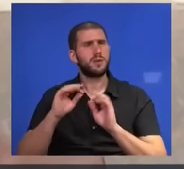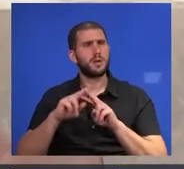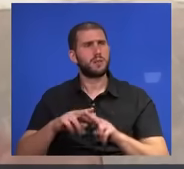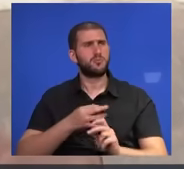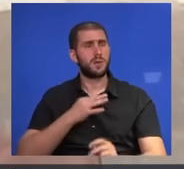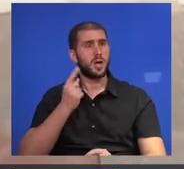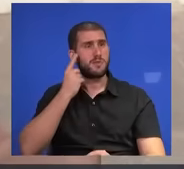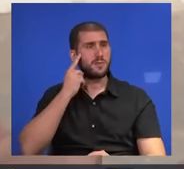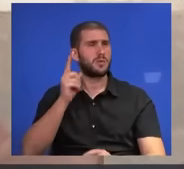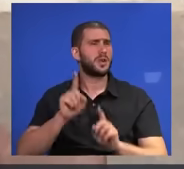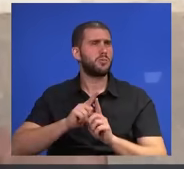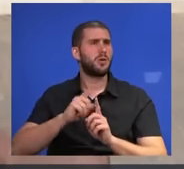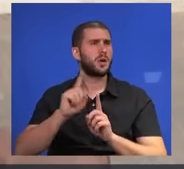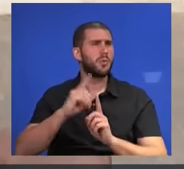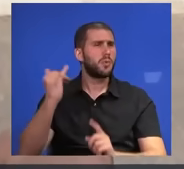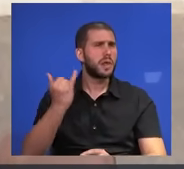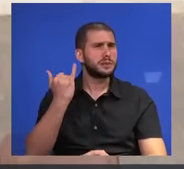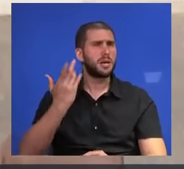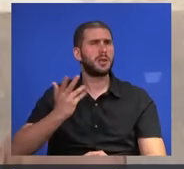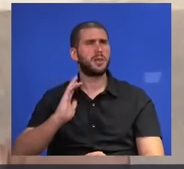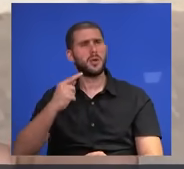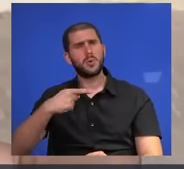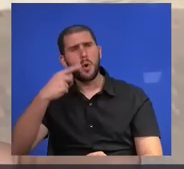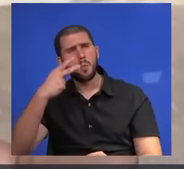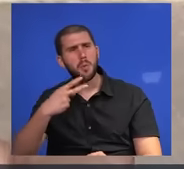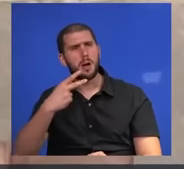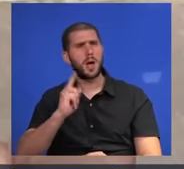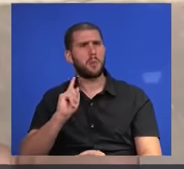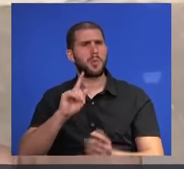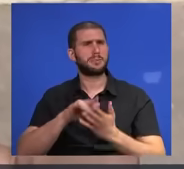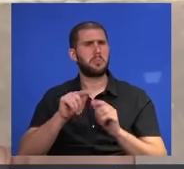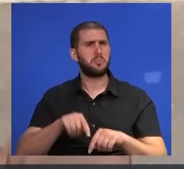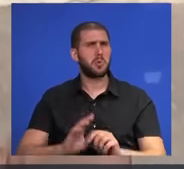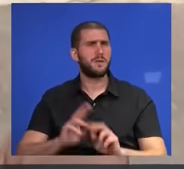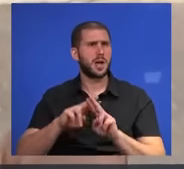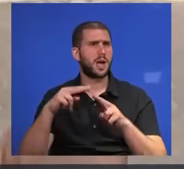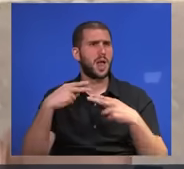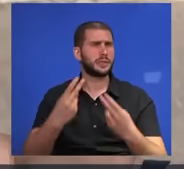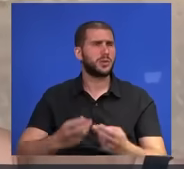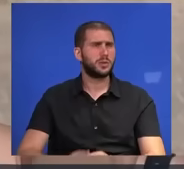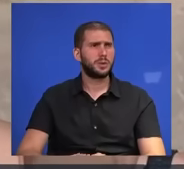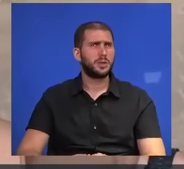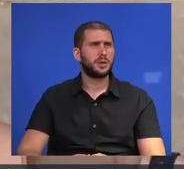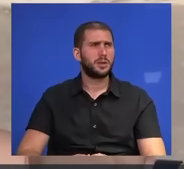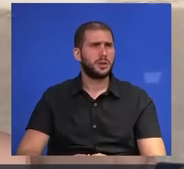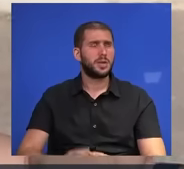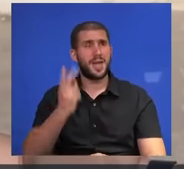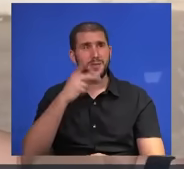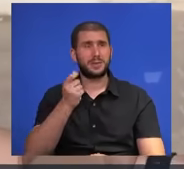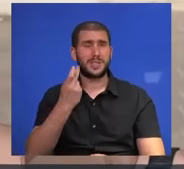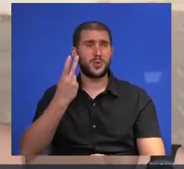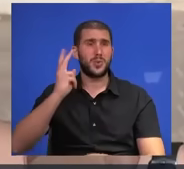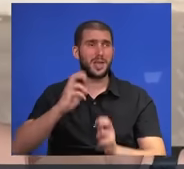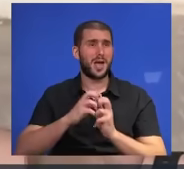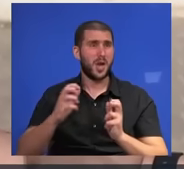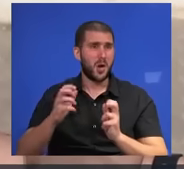כזה כמו תמיד, יום יומיים, אנחנו לא פה וחוזרים. הבנו שזה קצת יותר ושזה יהיה קצת